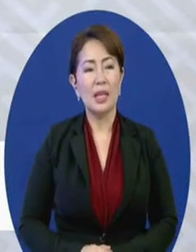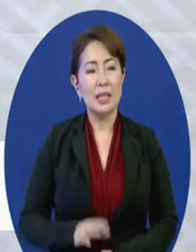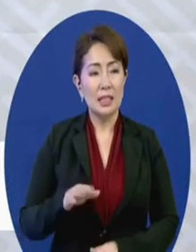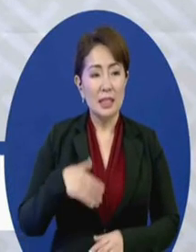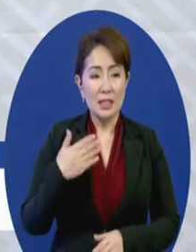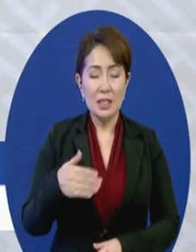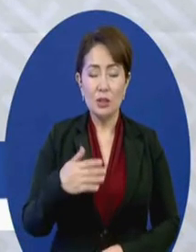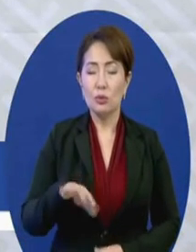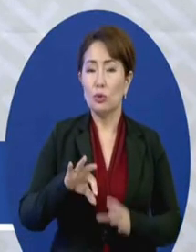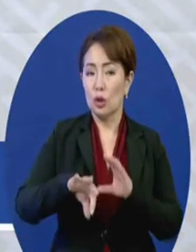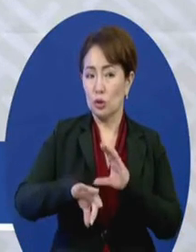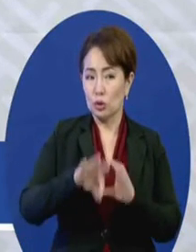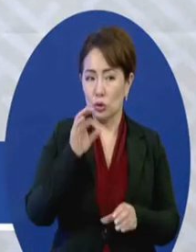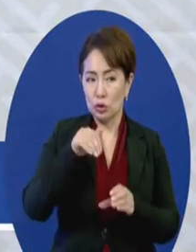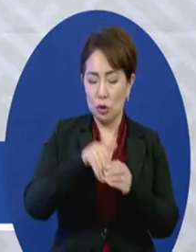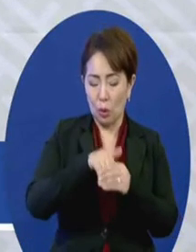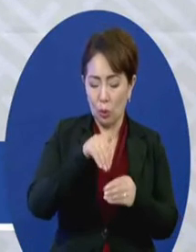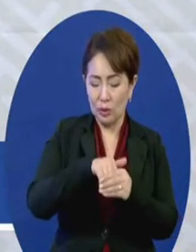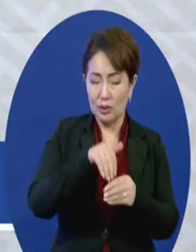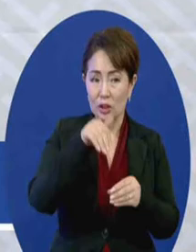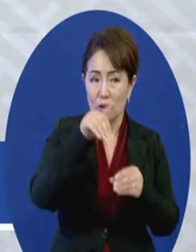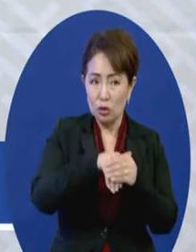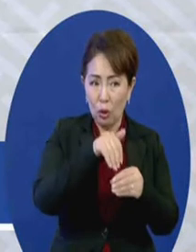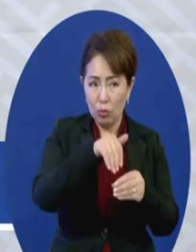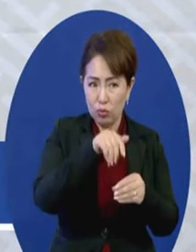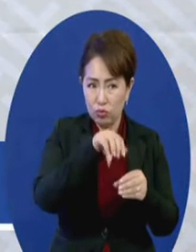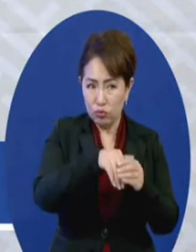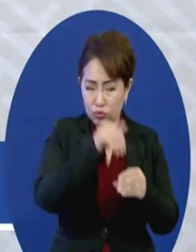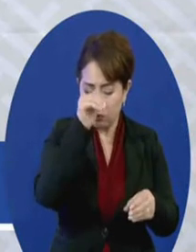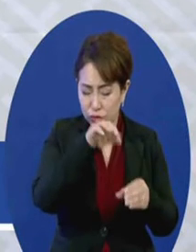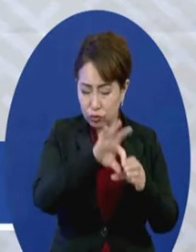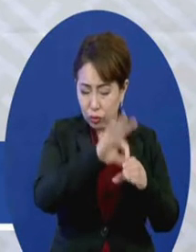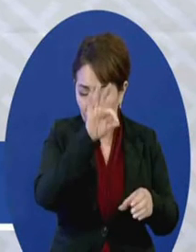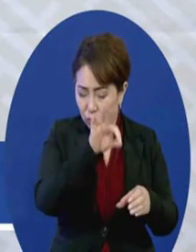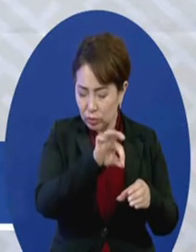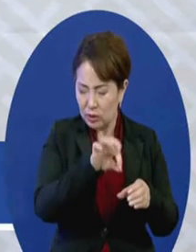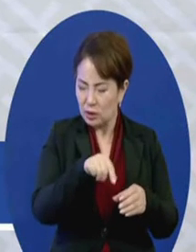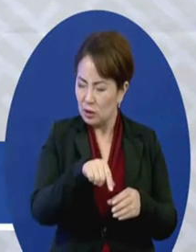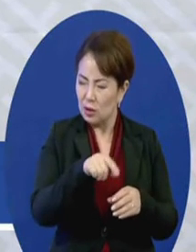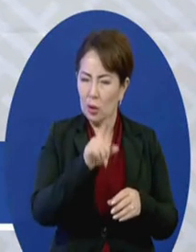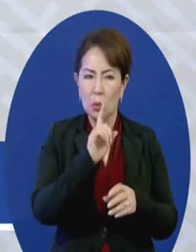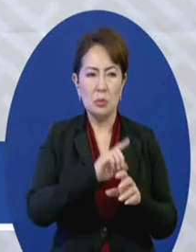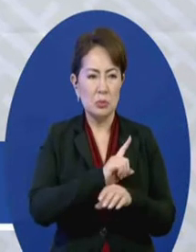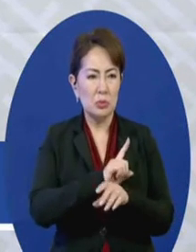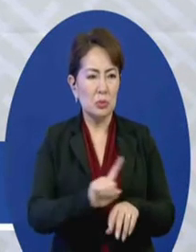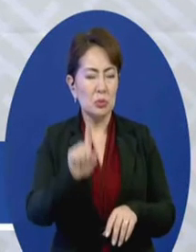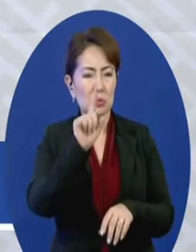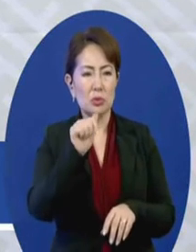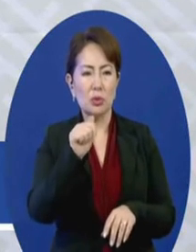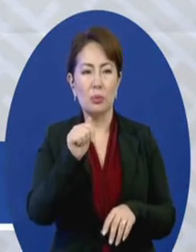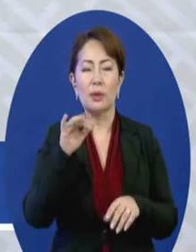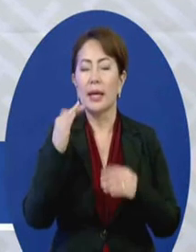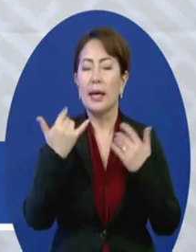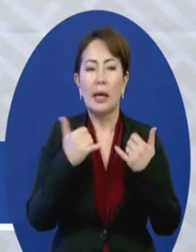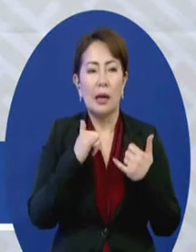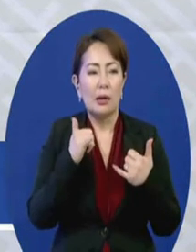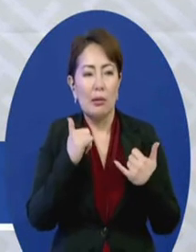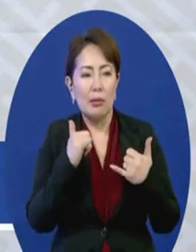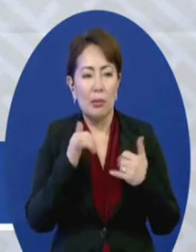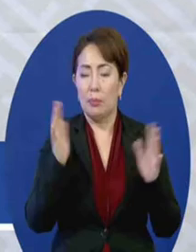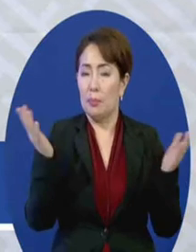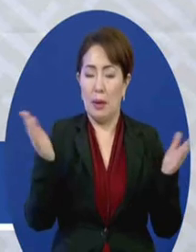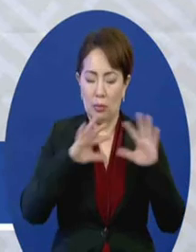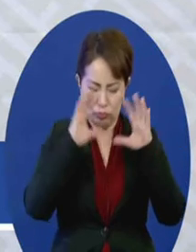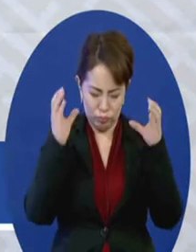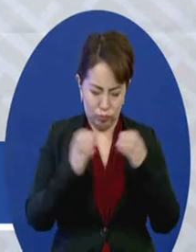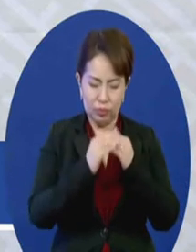сонгуулийн үр дүнд ямар ч эргэлзээгүй байхаар хэмжээнд энэ одоо дэгийн тухай дэгштэй энэ чинь сонгуулийн зохион байгуулж байгаа